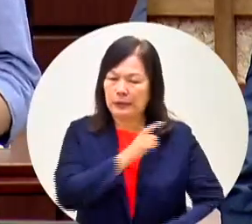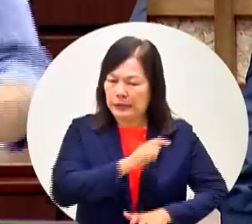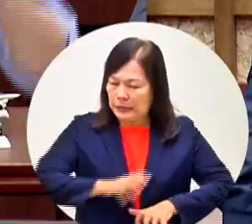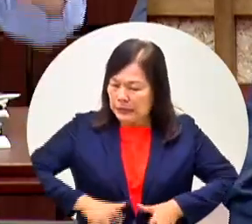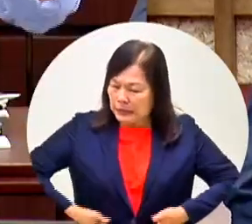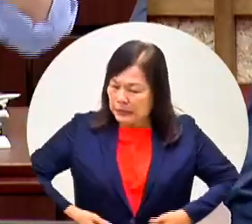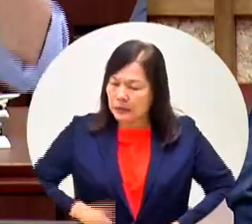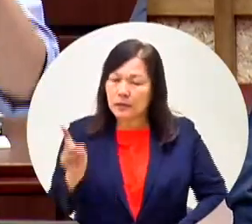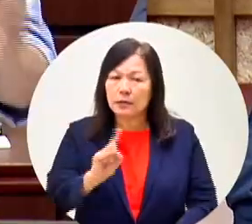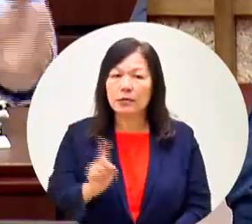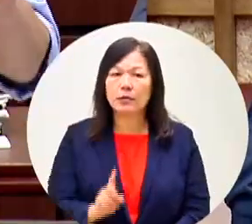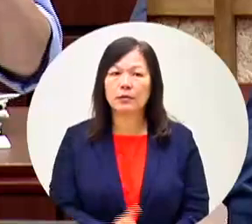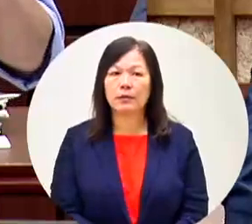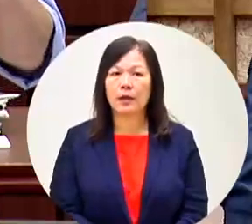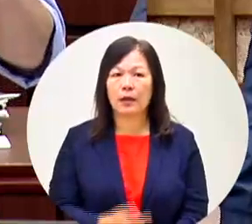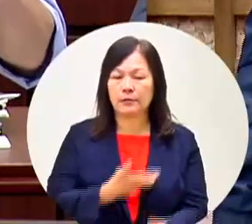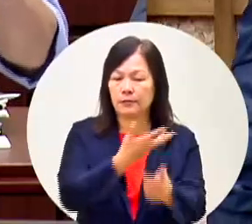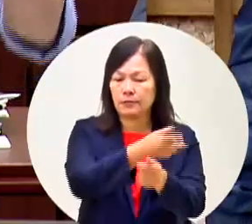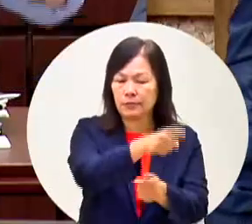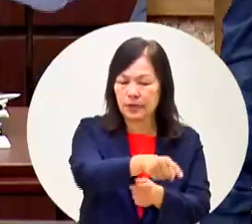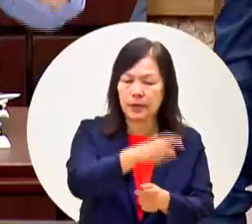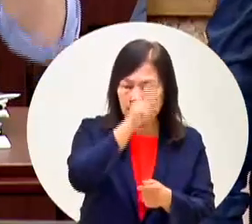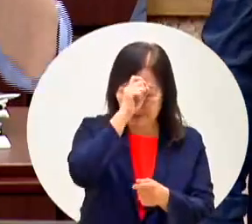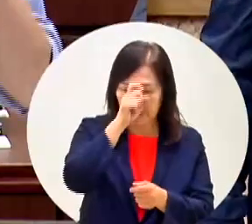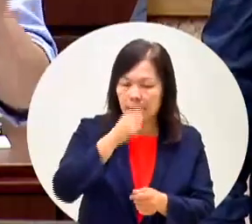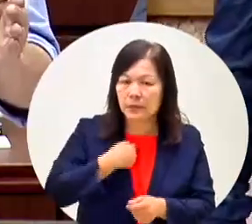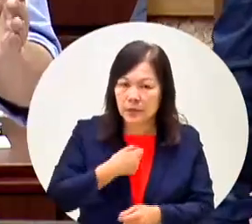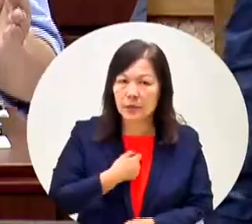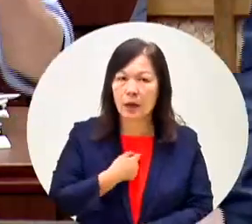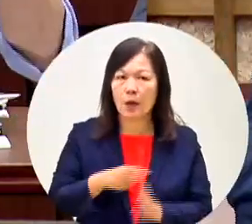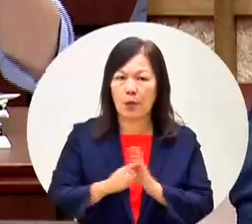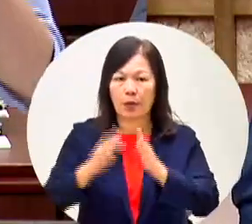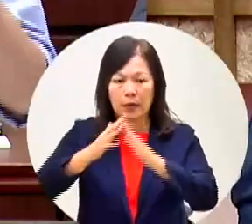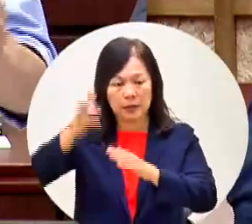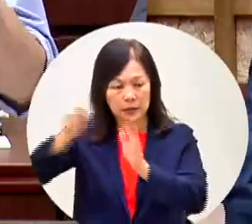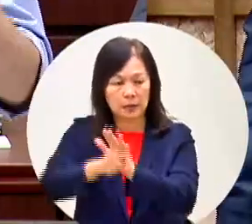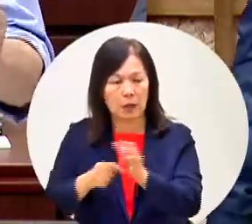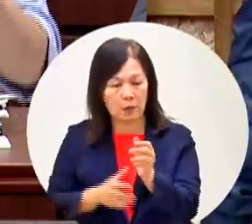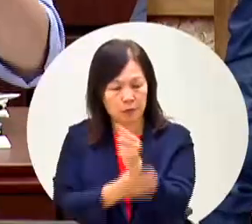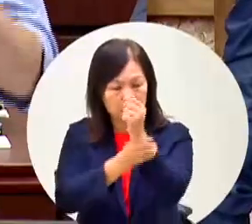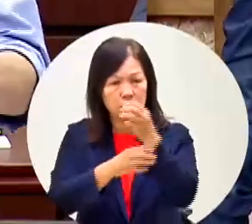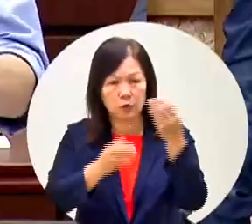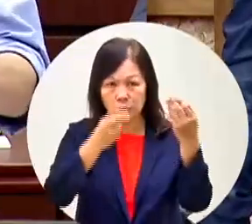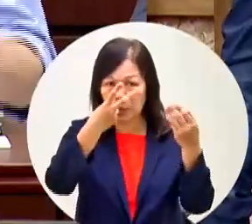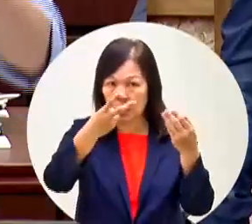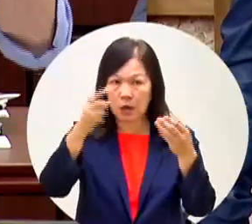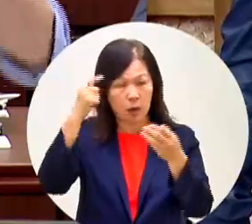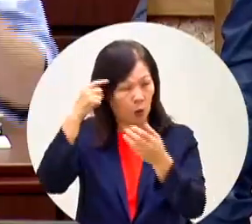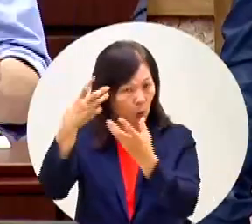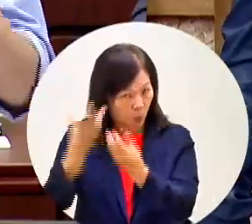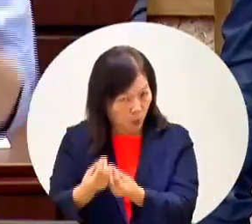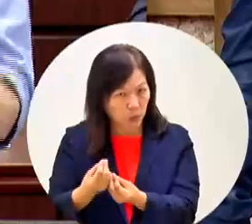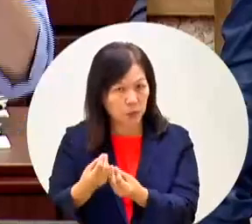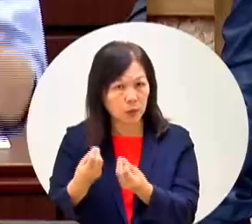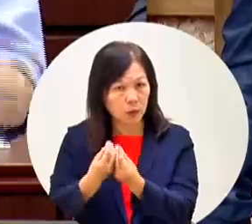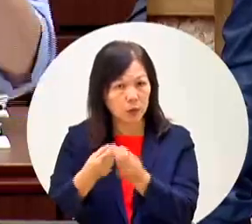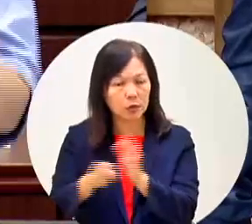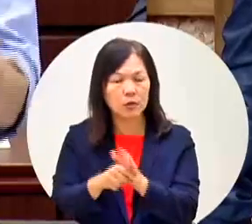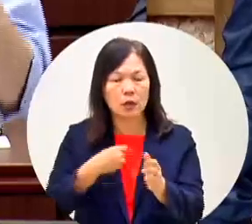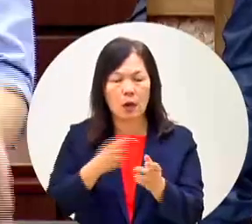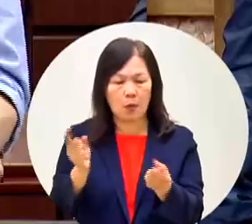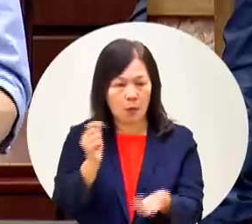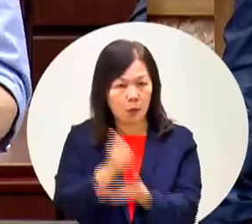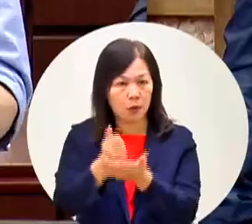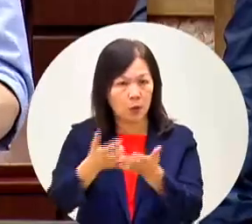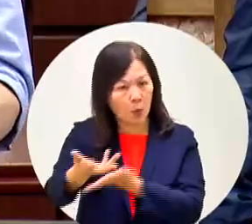了解，我市长支持九二共识，在支持九二共识，不光是获得了和平跟交流，还获得实质